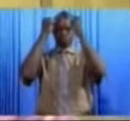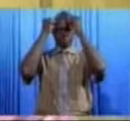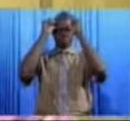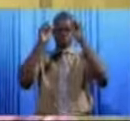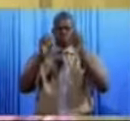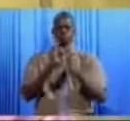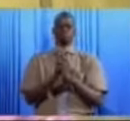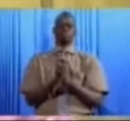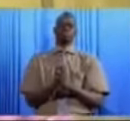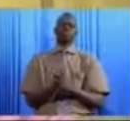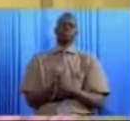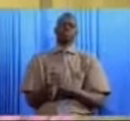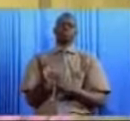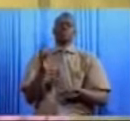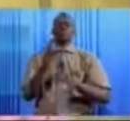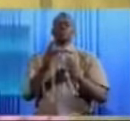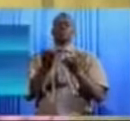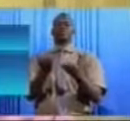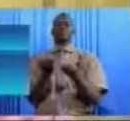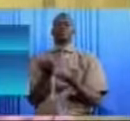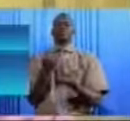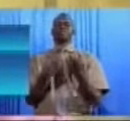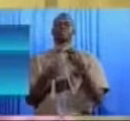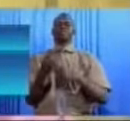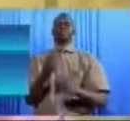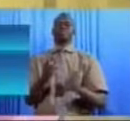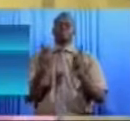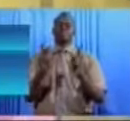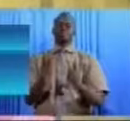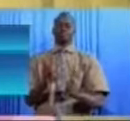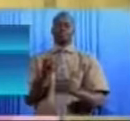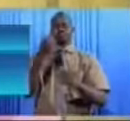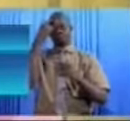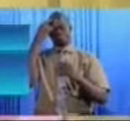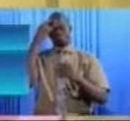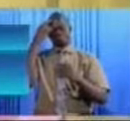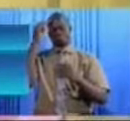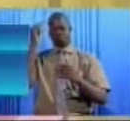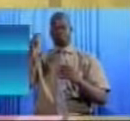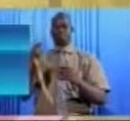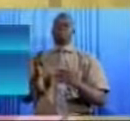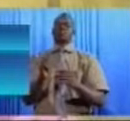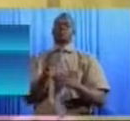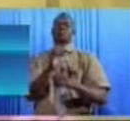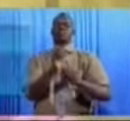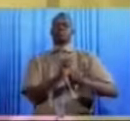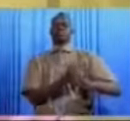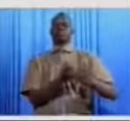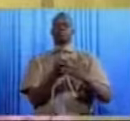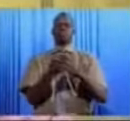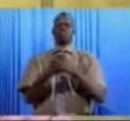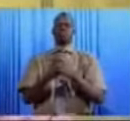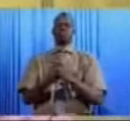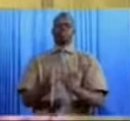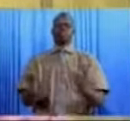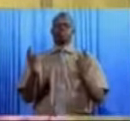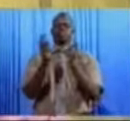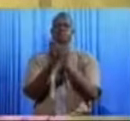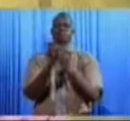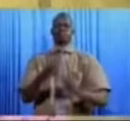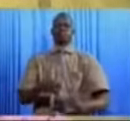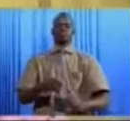moustapha niasse voulait venir personnellement mais c'est parce qu au sénégal aussi on démarre une session spéciale donc